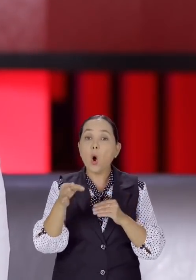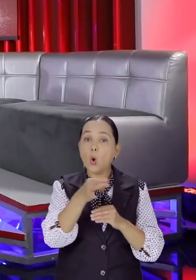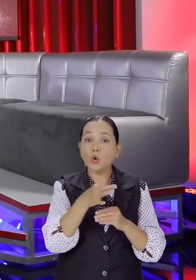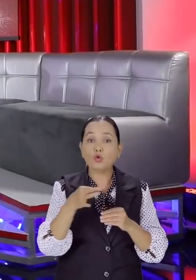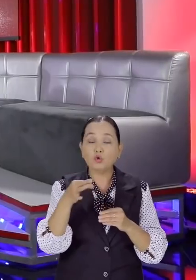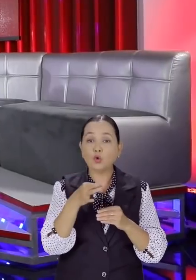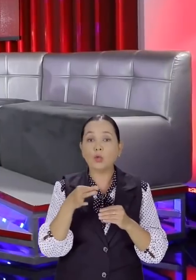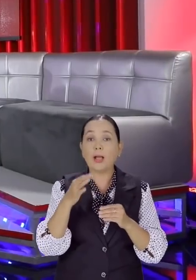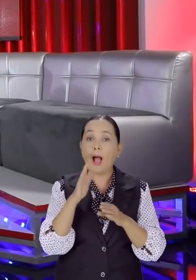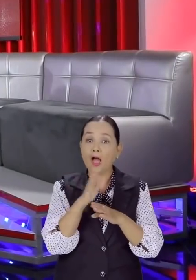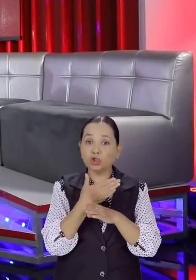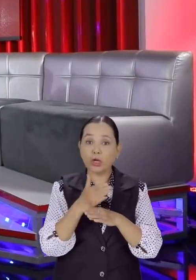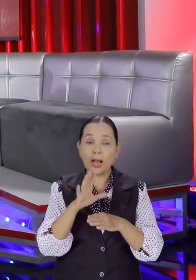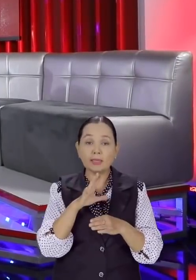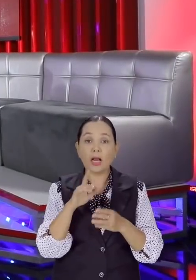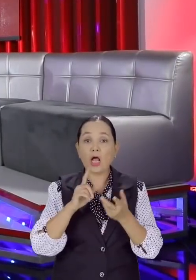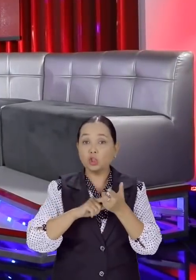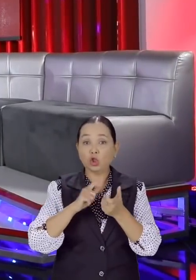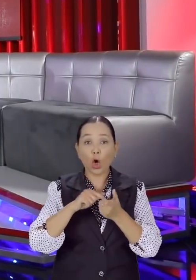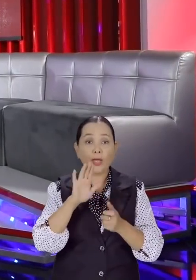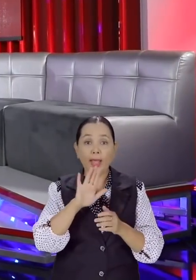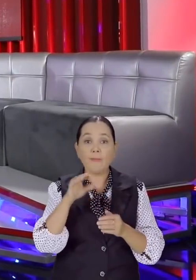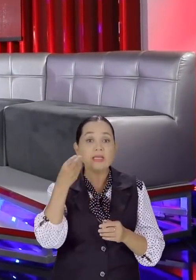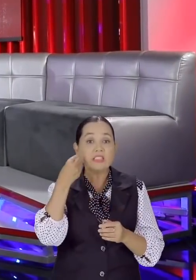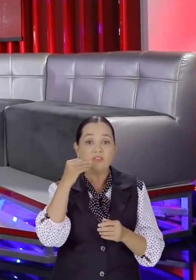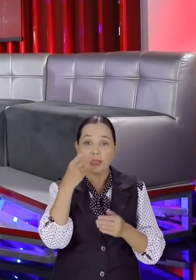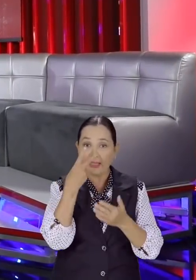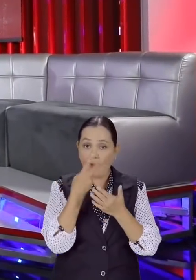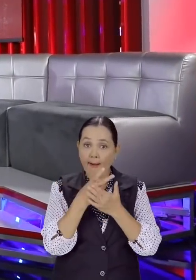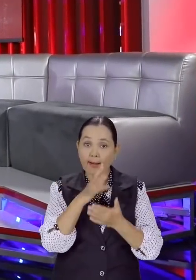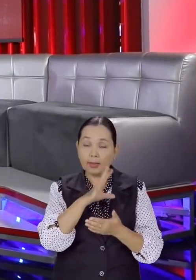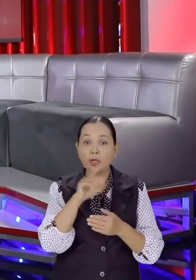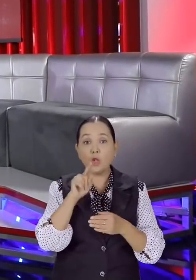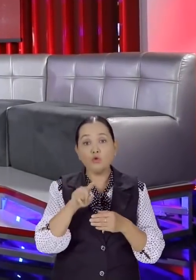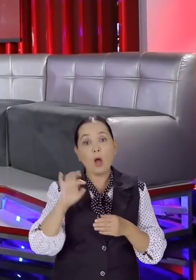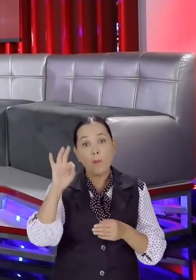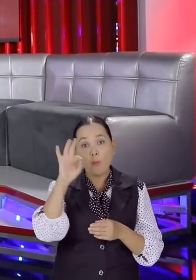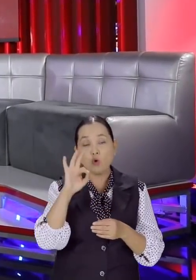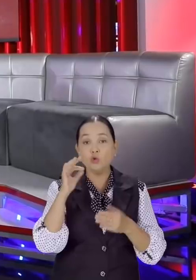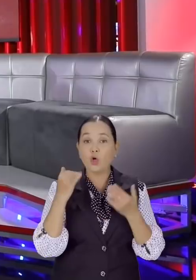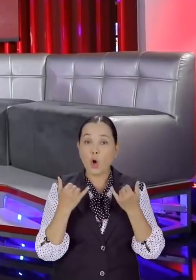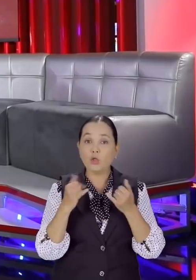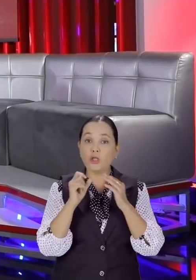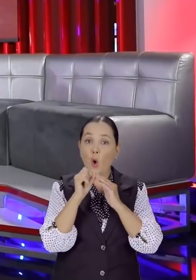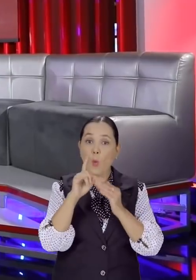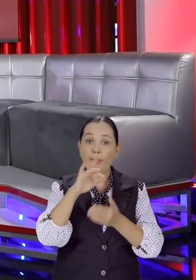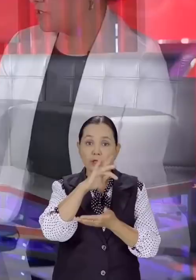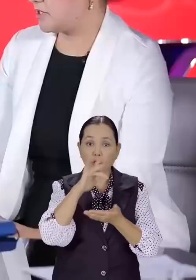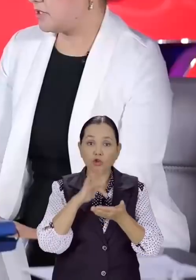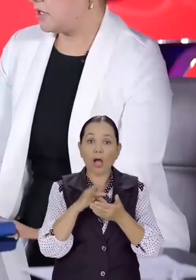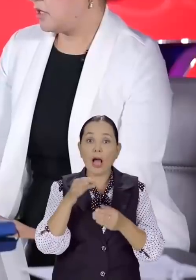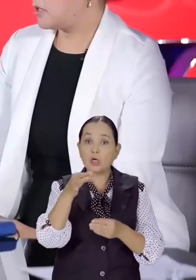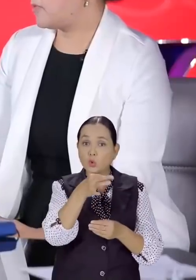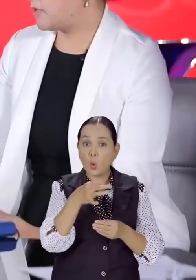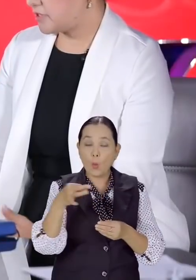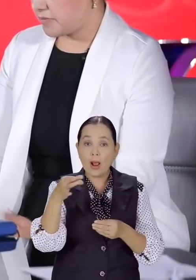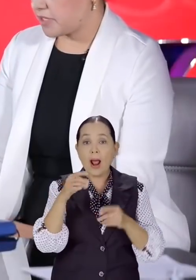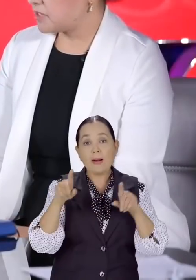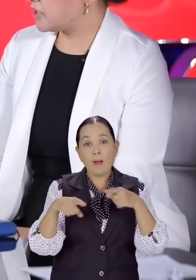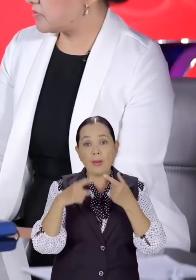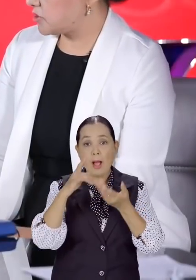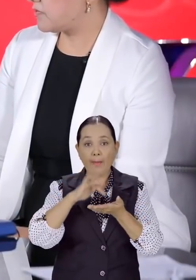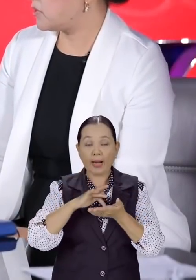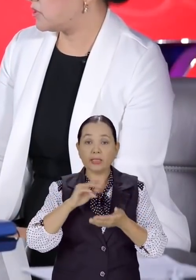hududiy mintaqaviy ajratildi, songa emas sifatga qaratildi. O'sha bo'yicha hozir 11 ta shahar tumanimizda